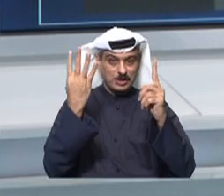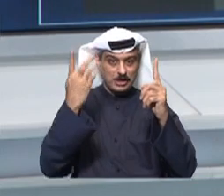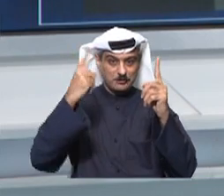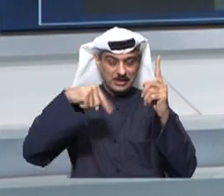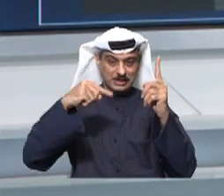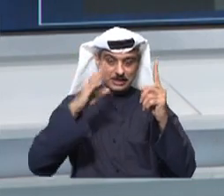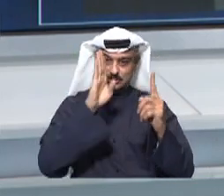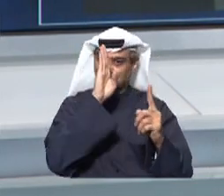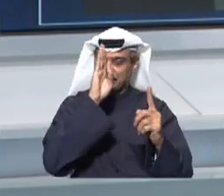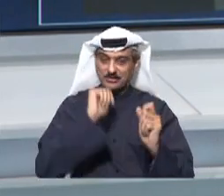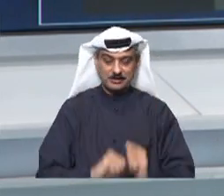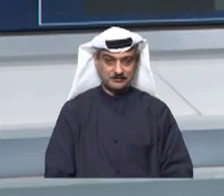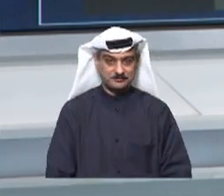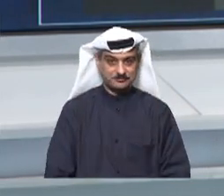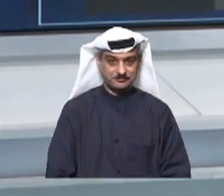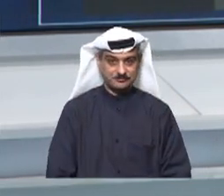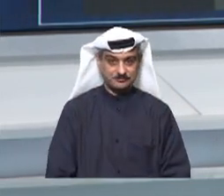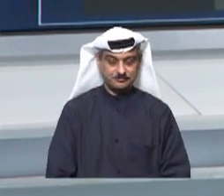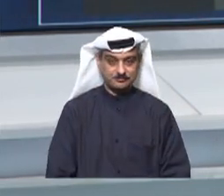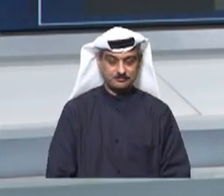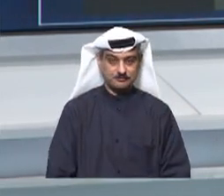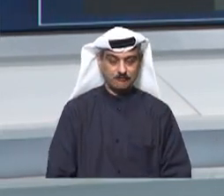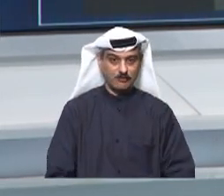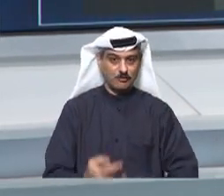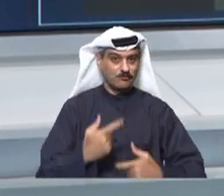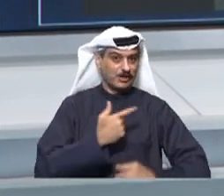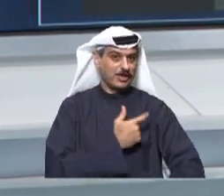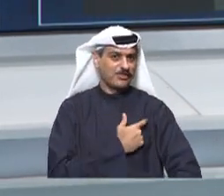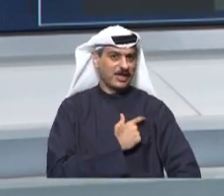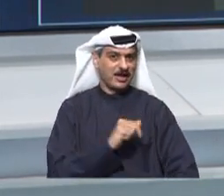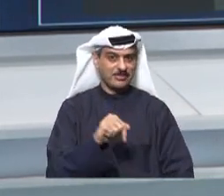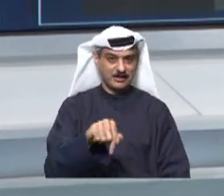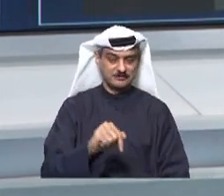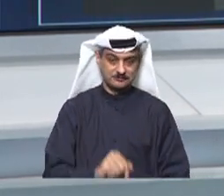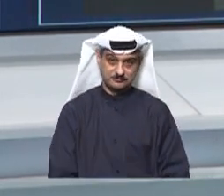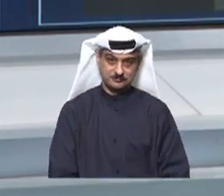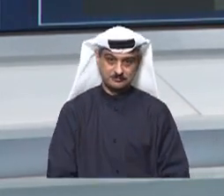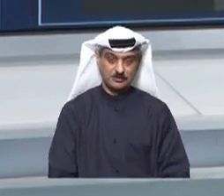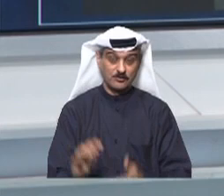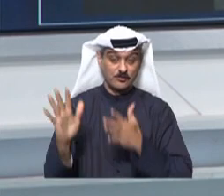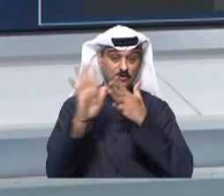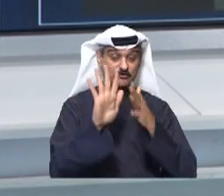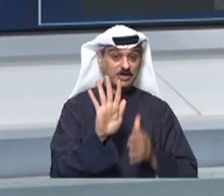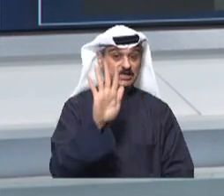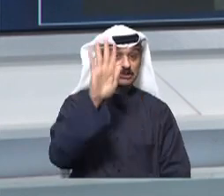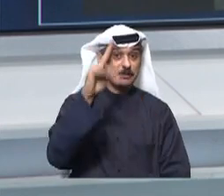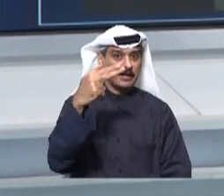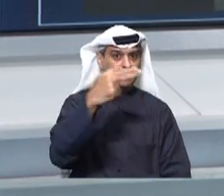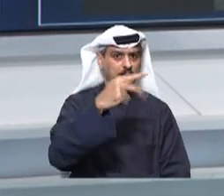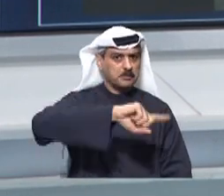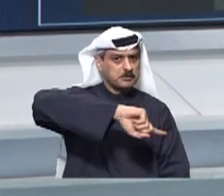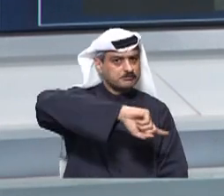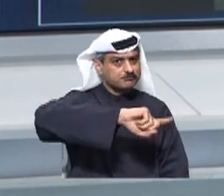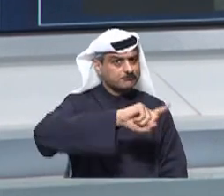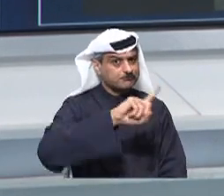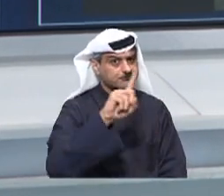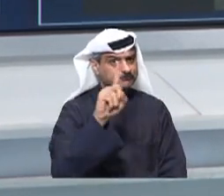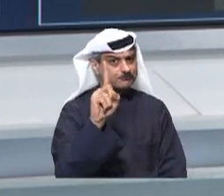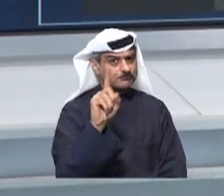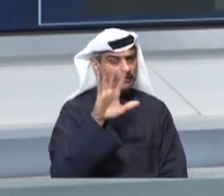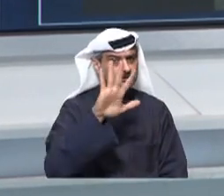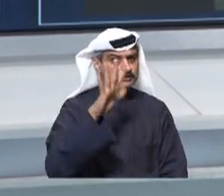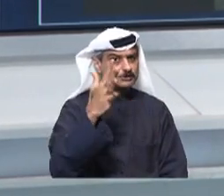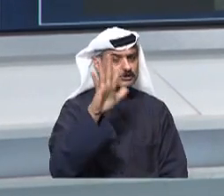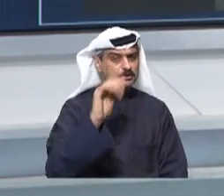يوم الاثنين، راح يرجع معنا الهواء شمالي غربي في يوم الثلاثه، لكن هالمره راح يكون نشط وقد يكون